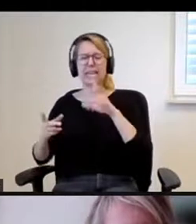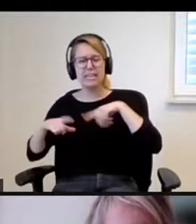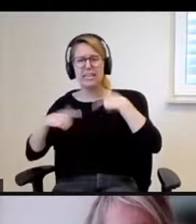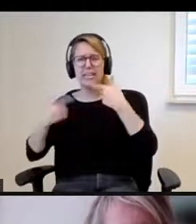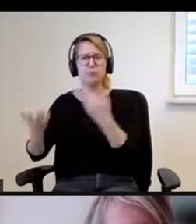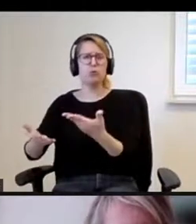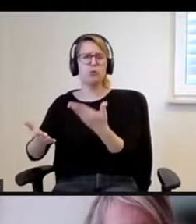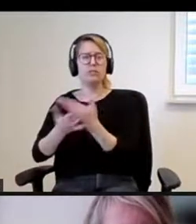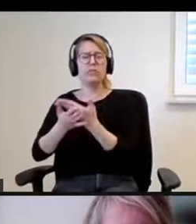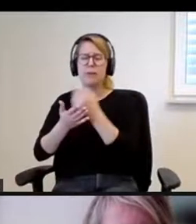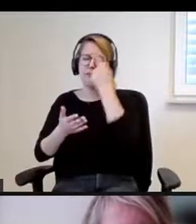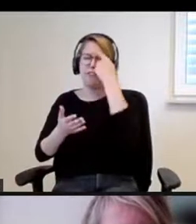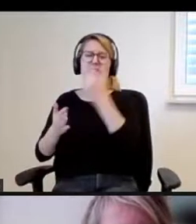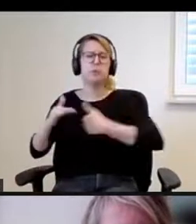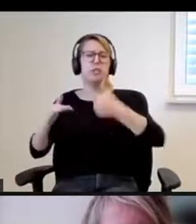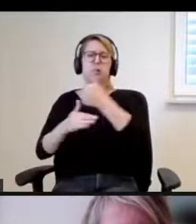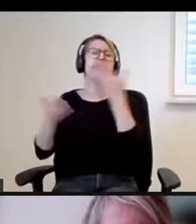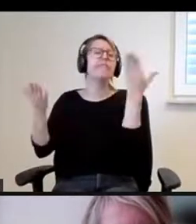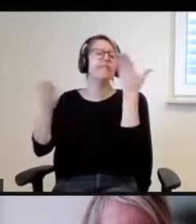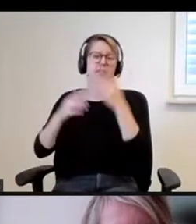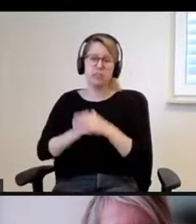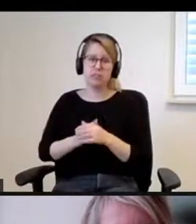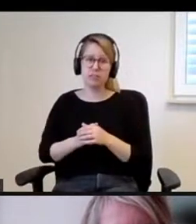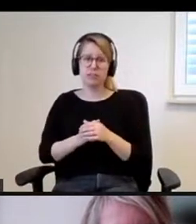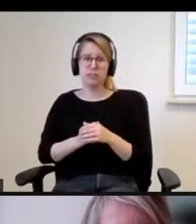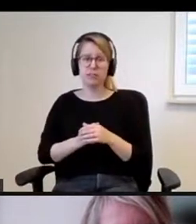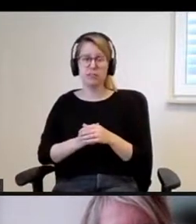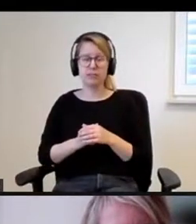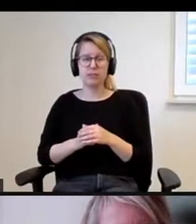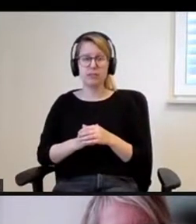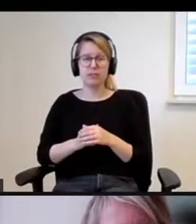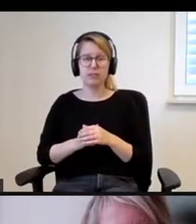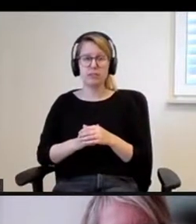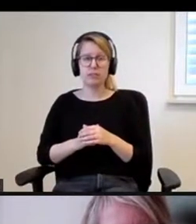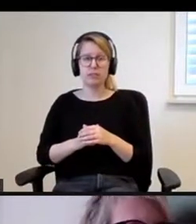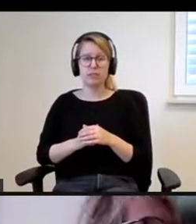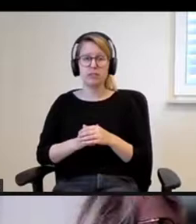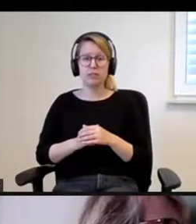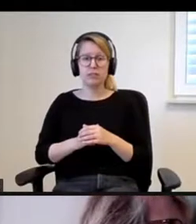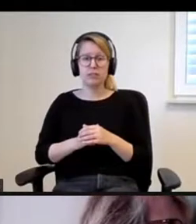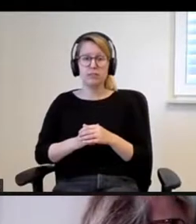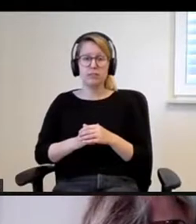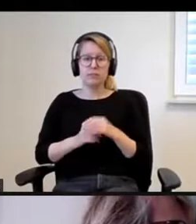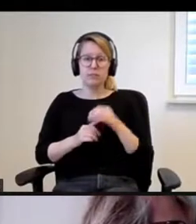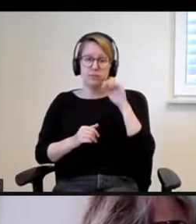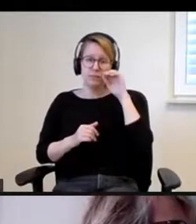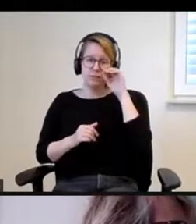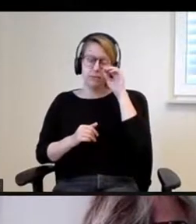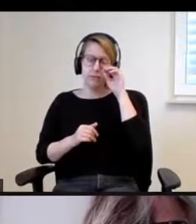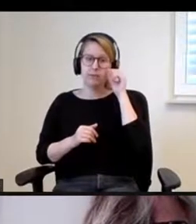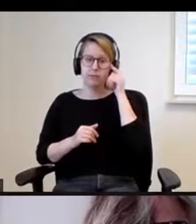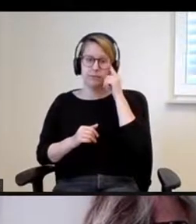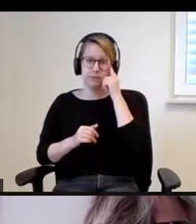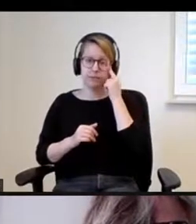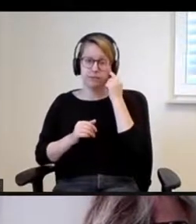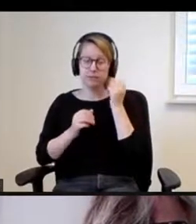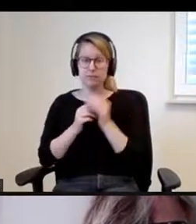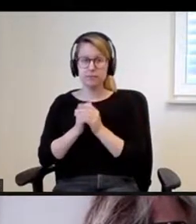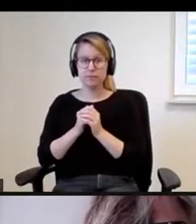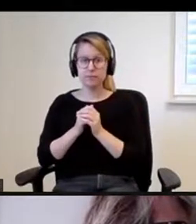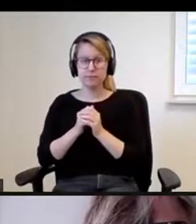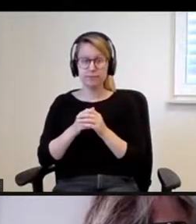faudra effectivement prendre en compte. Au niveau de la, du Luxembourg, je dois